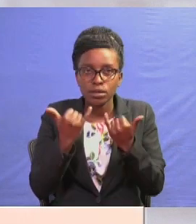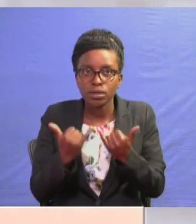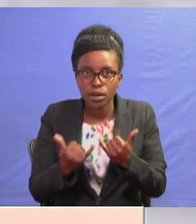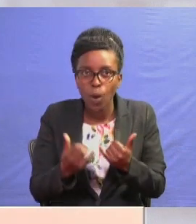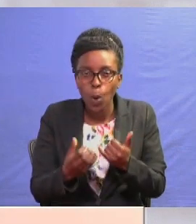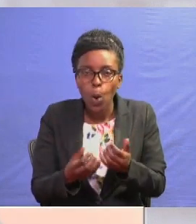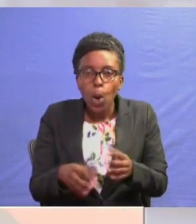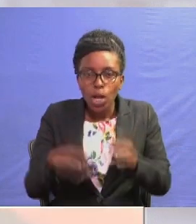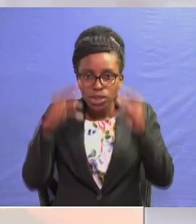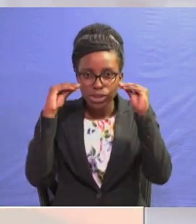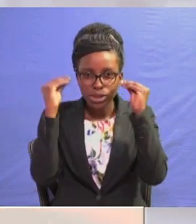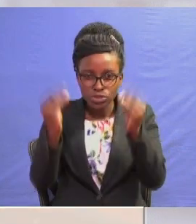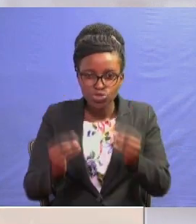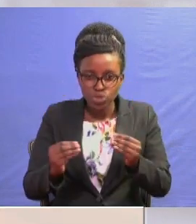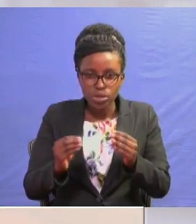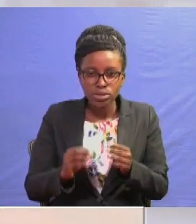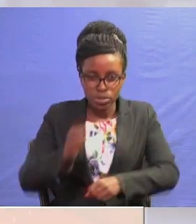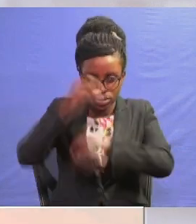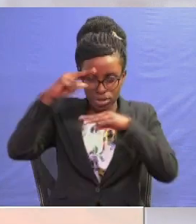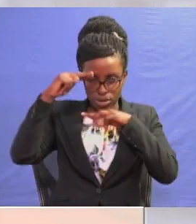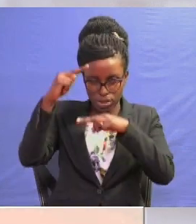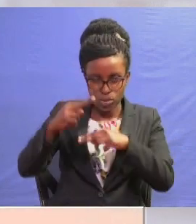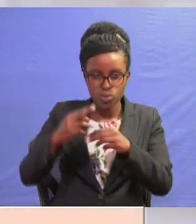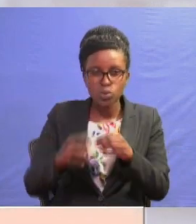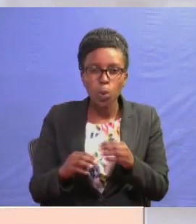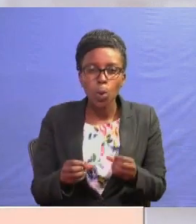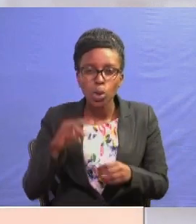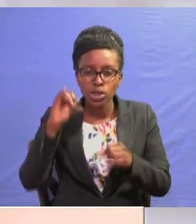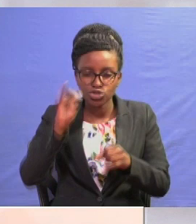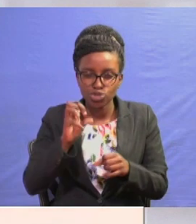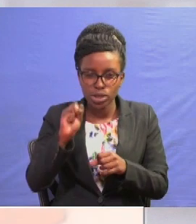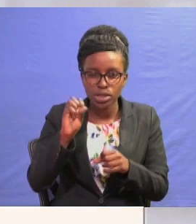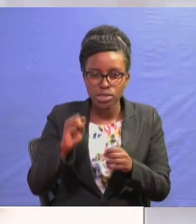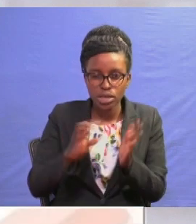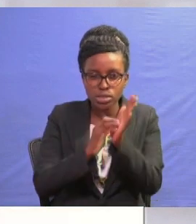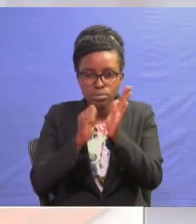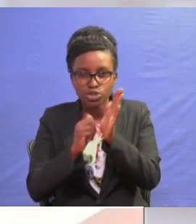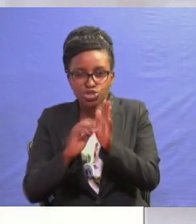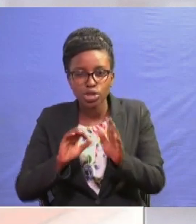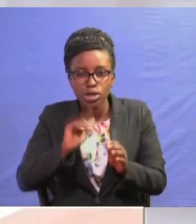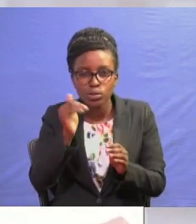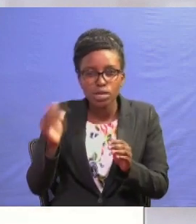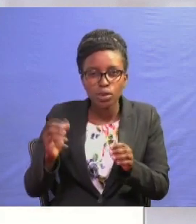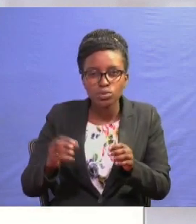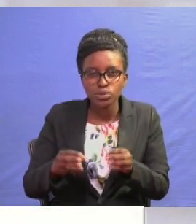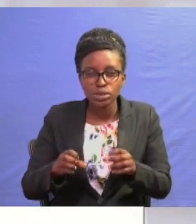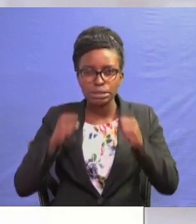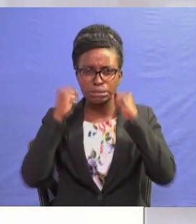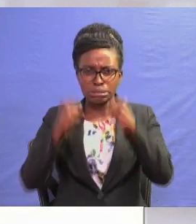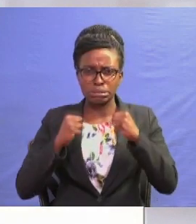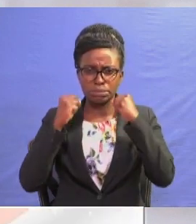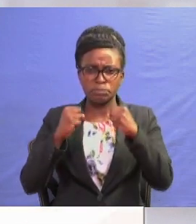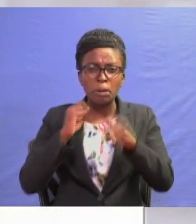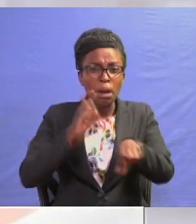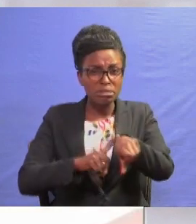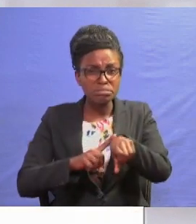Walimu wa sekondari msingi JSS katika kaunti ya Machakos wameanza mgomo wao wakisisitiza mikataba ya